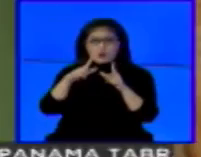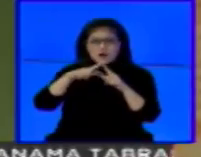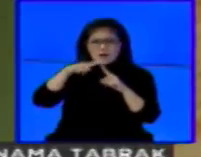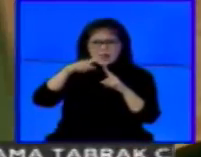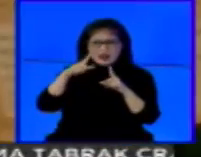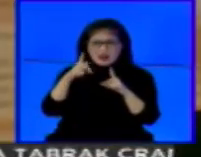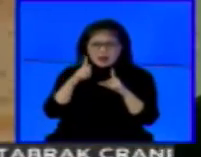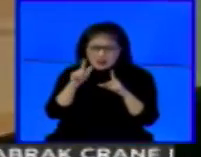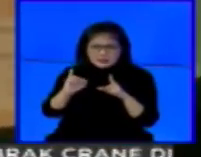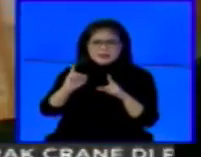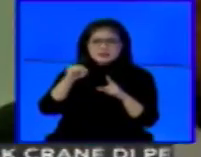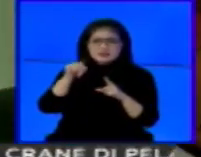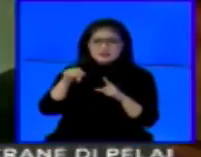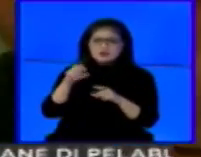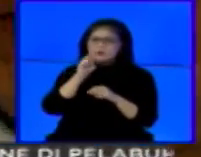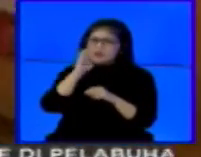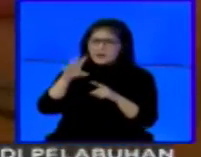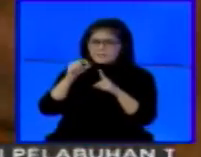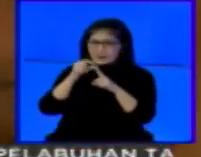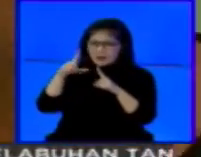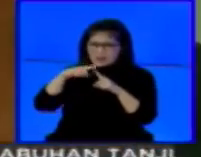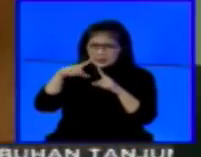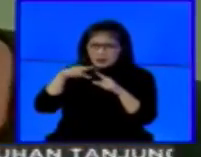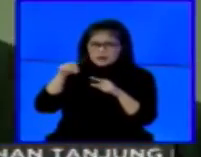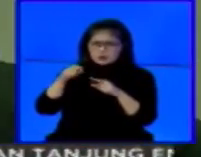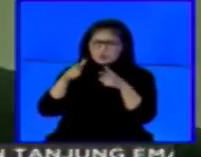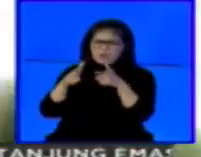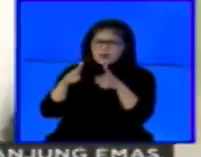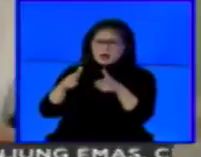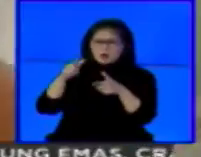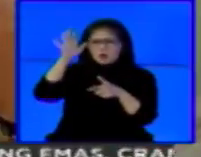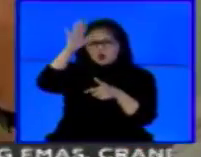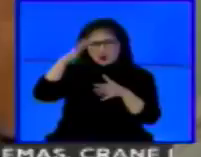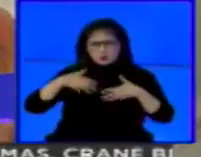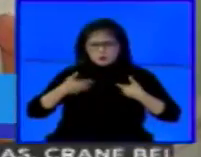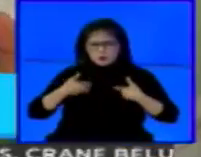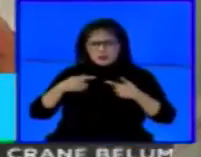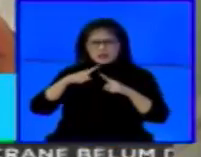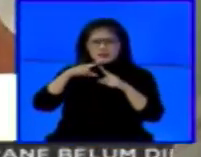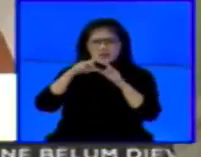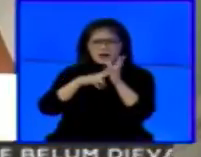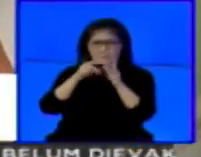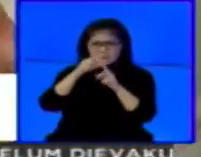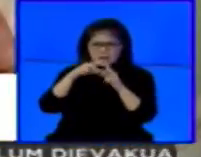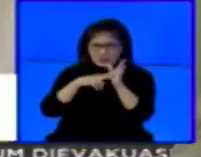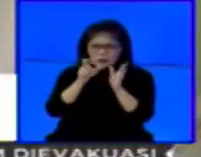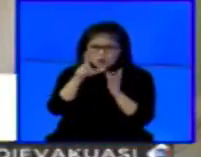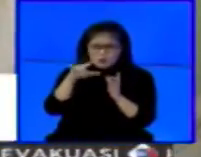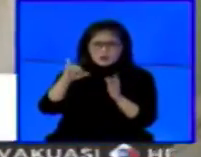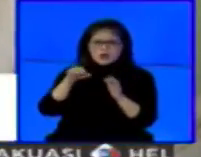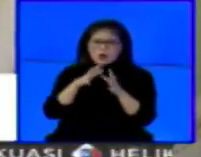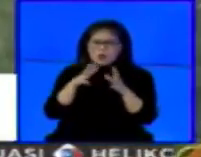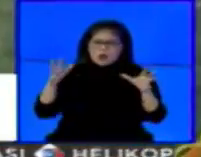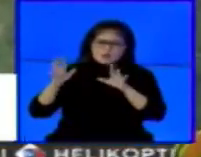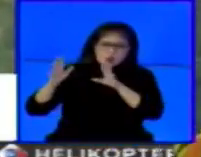menyatakan kehadiran PLTA di Batang Toru mengganggu orang utan Tapanuli. Banyak manusia hadir di situ saja sudah mengganggu, membuka jalan